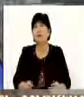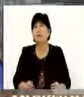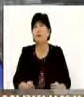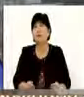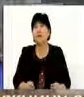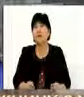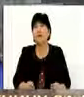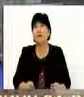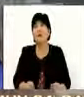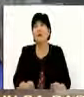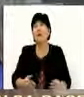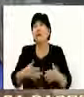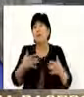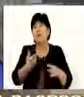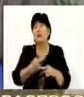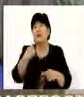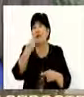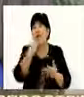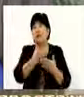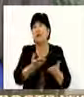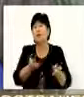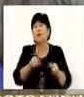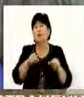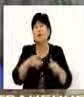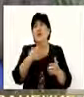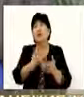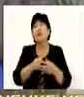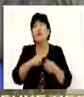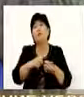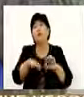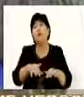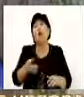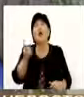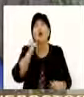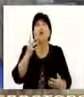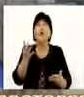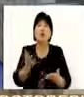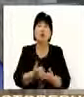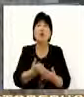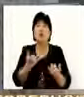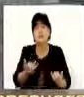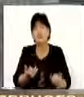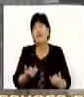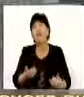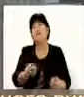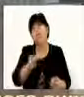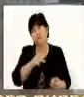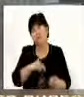большим и вот таких личных приемов чтобы решать свои проблемы телефон нашли сейчас мы пользуемся с